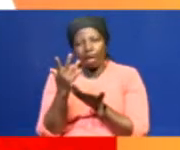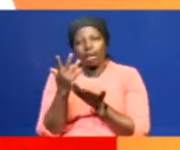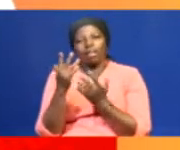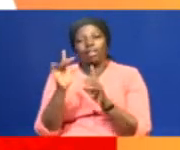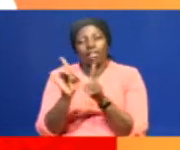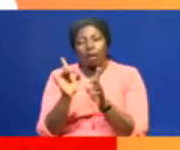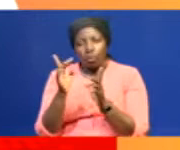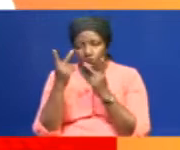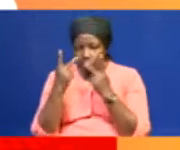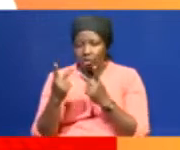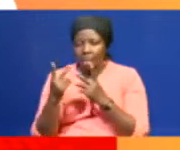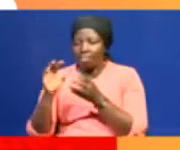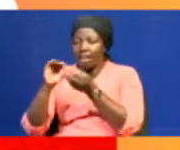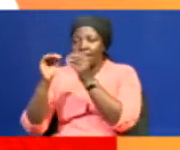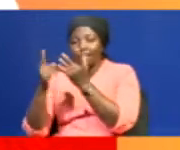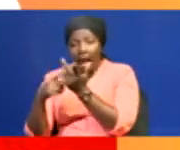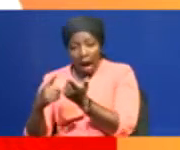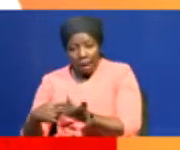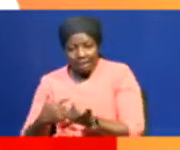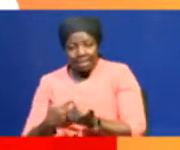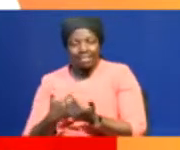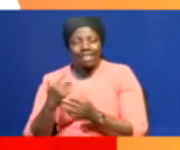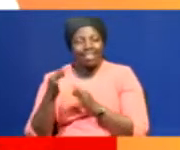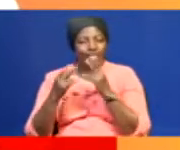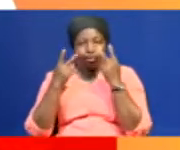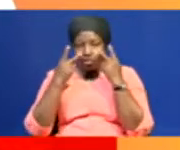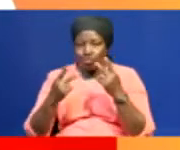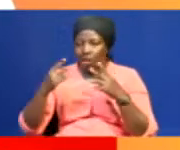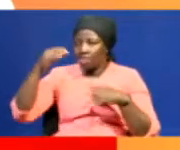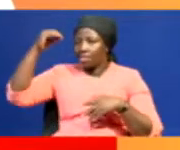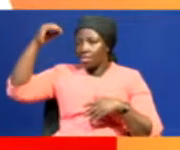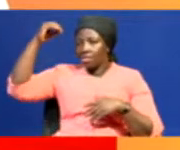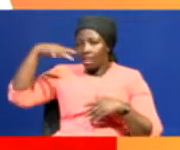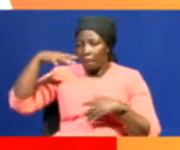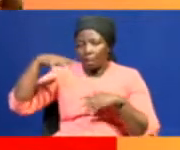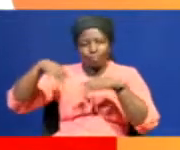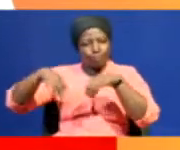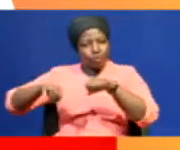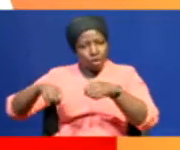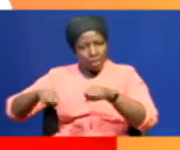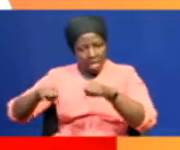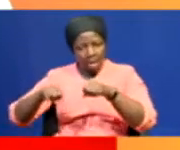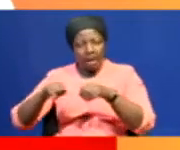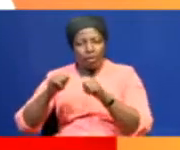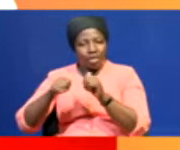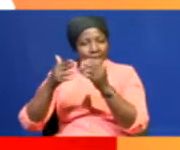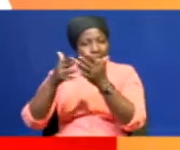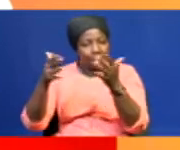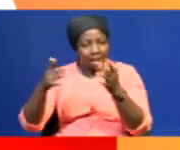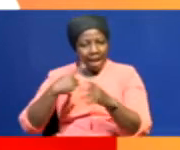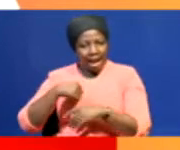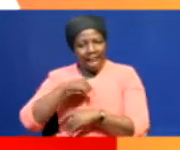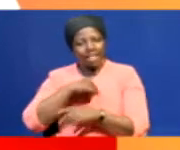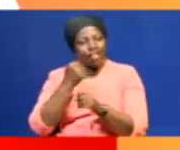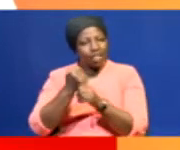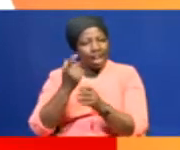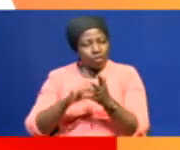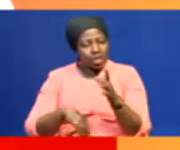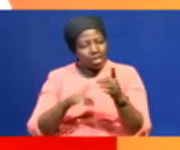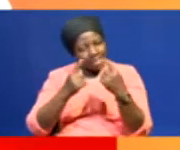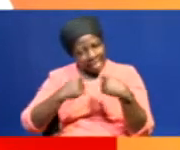ukiangalia zile pikipiki ambazo ziko hapa Kenya za umeme, tumejaribu kufanya ile test runs,